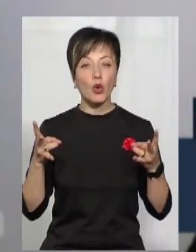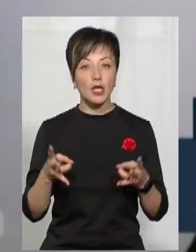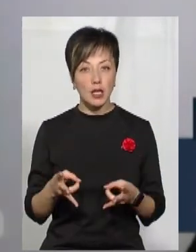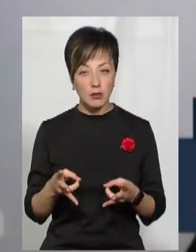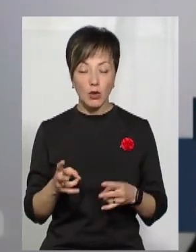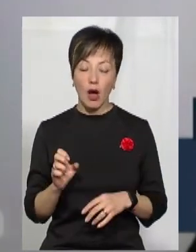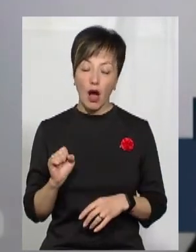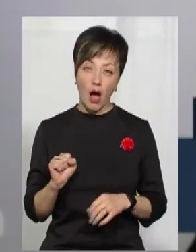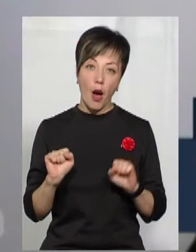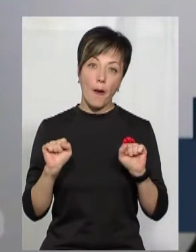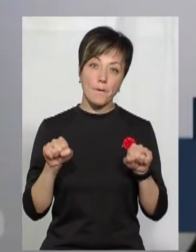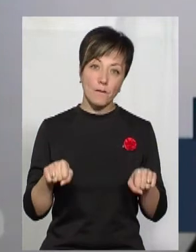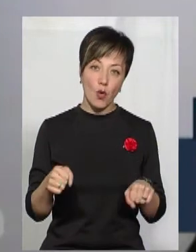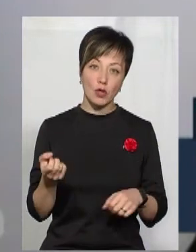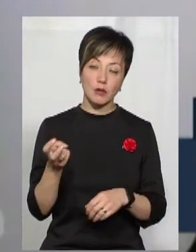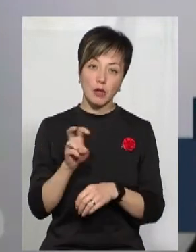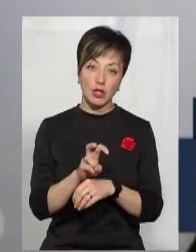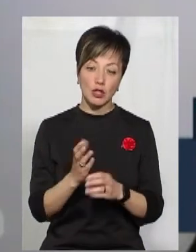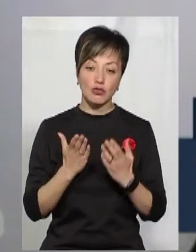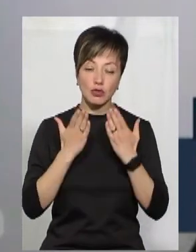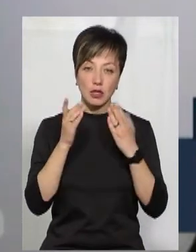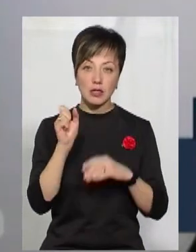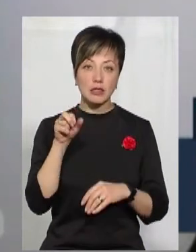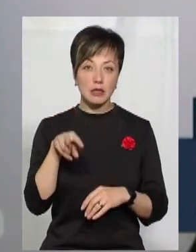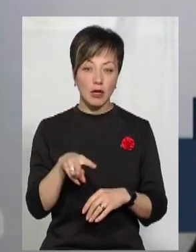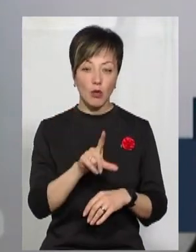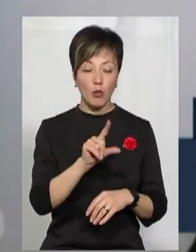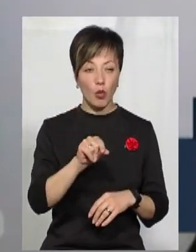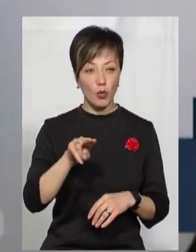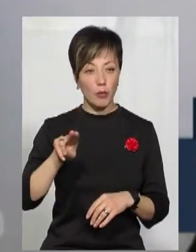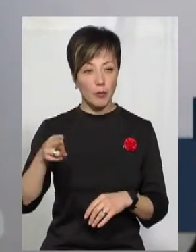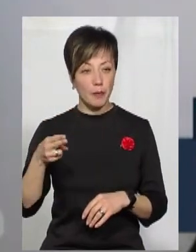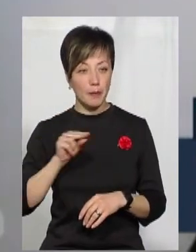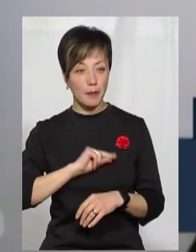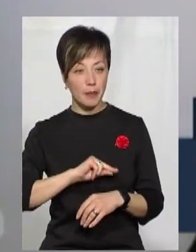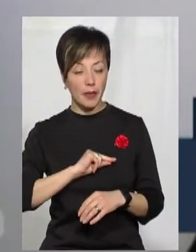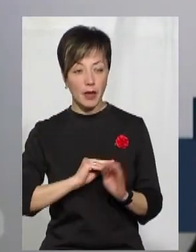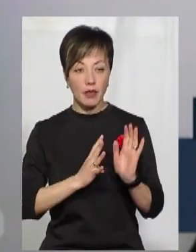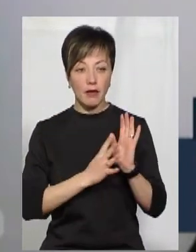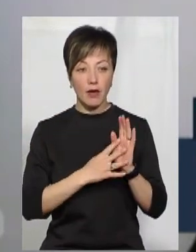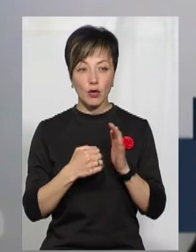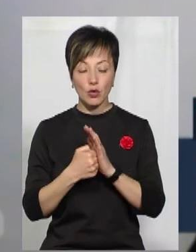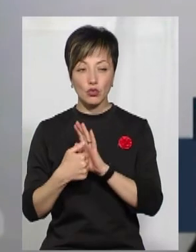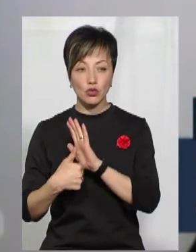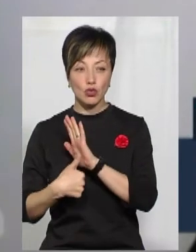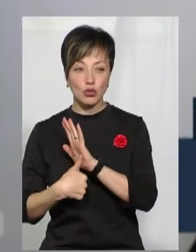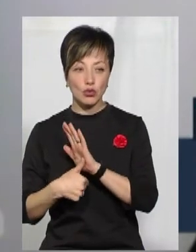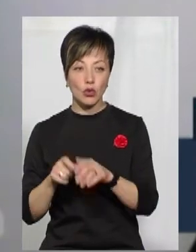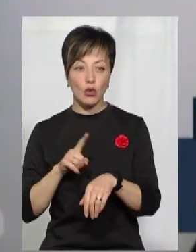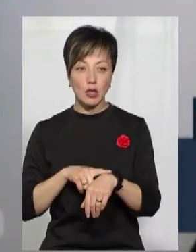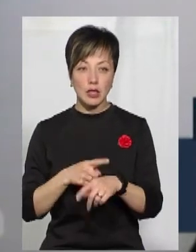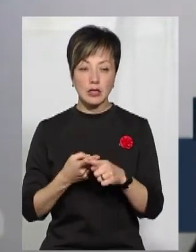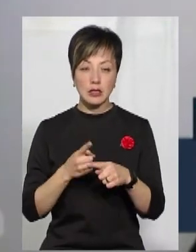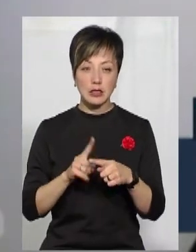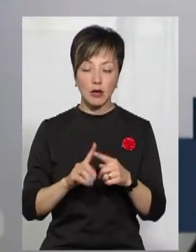А можна прийти до читального залу, який працює з понеділка по п'ятницю, із 9 до 6 години, Але